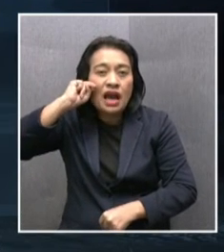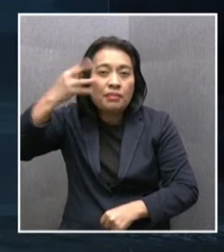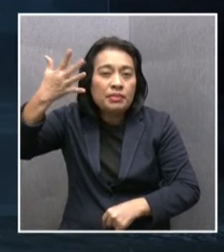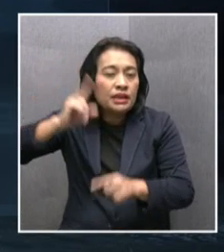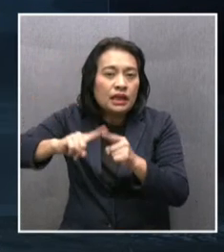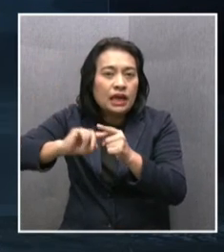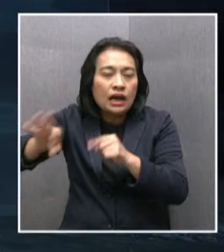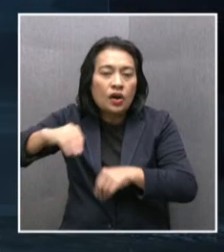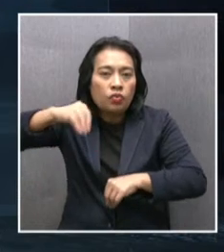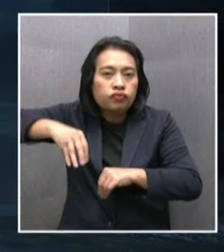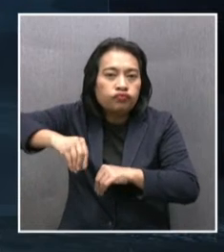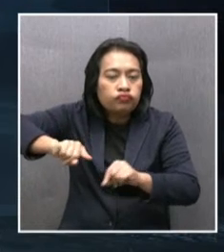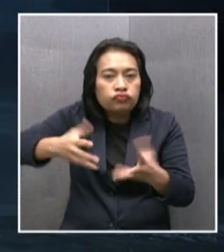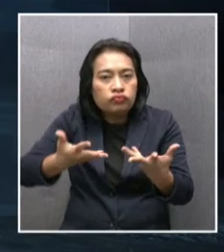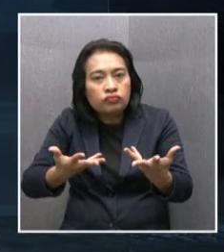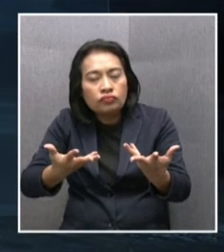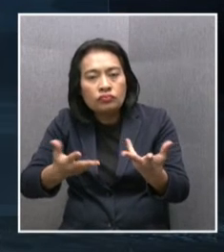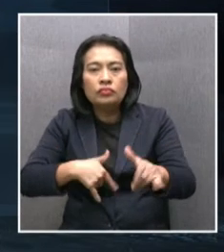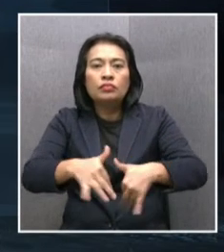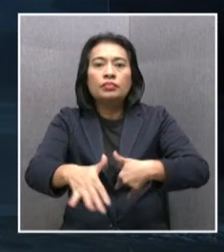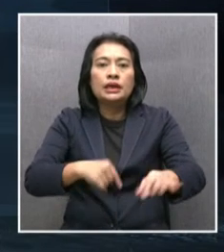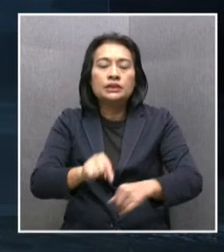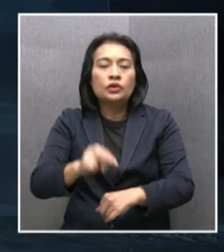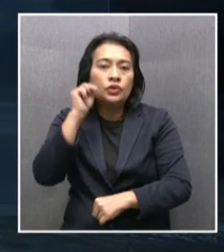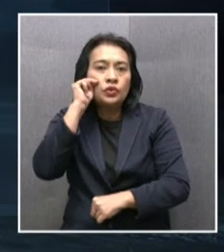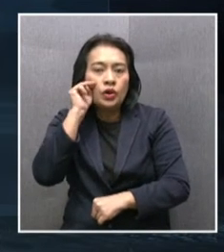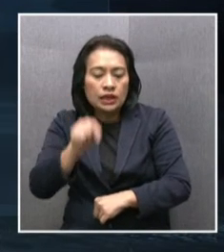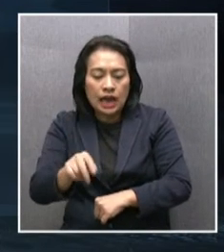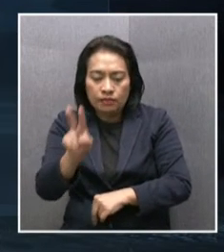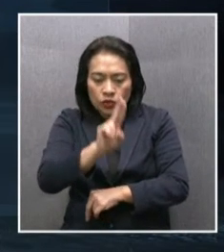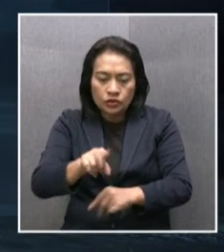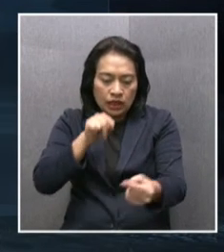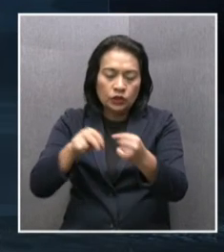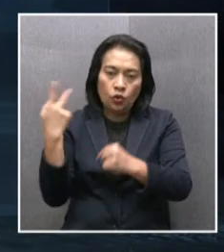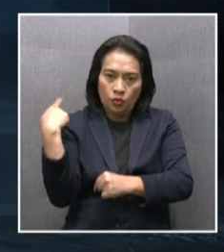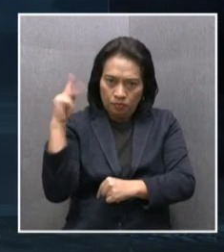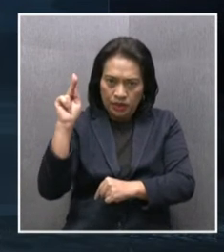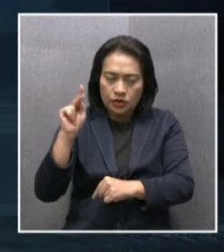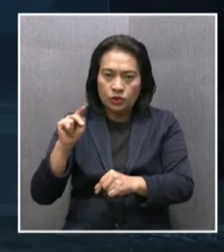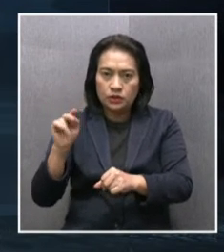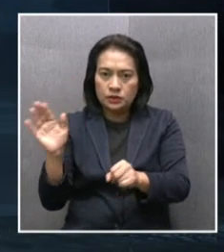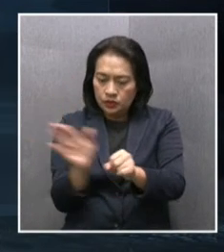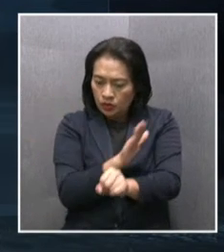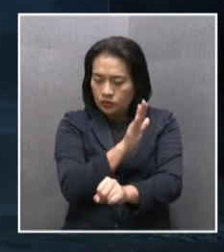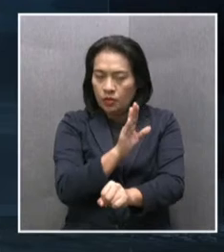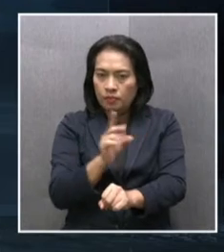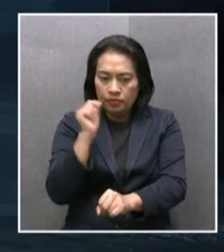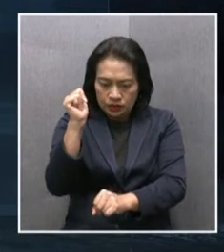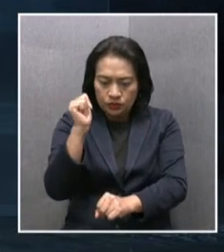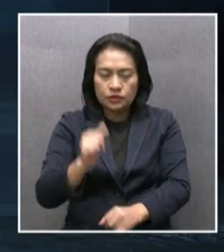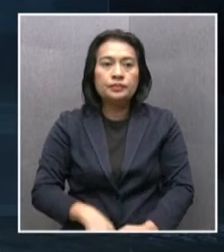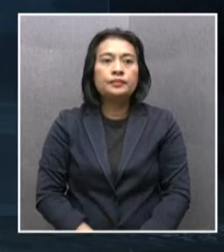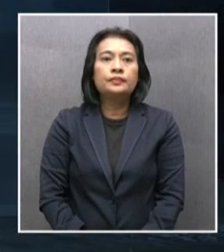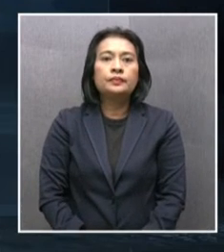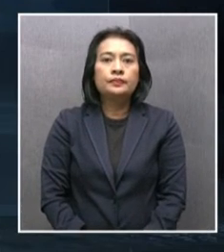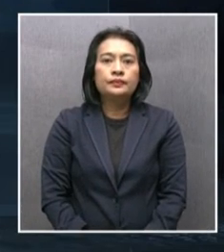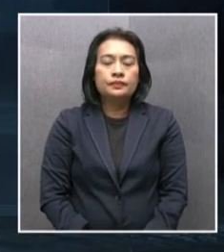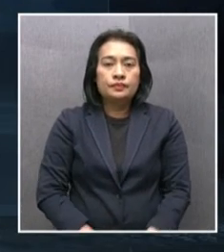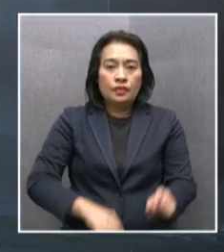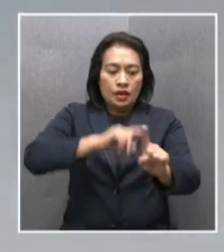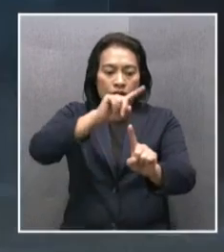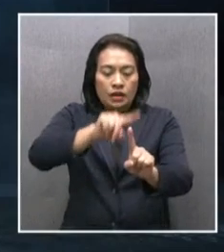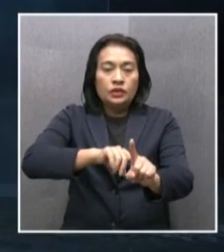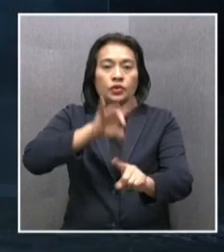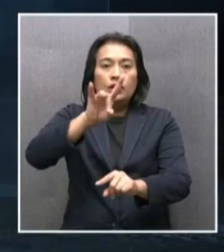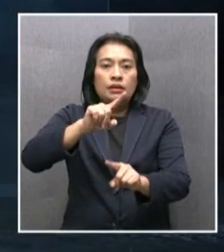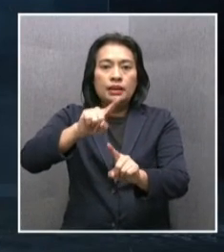ประทานประชาชนจึงควรใช้น้ำเพื่อประโยชน์สูงสุดครับ ส่วนในช่วงเดือนสิงหาคมกันย